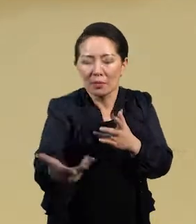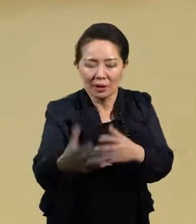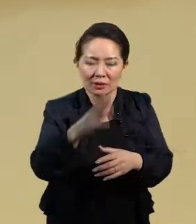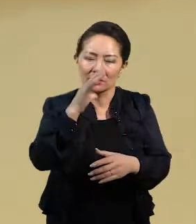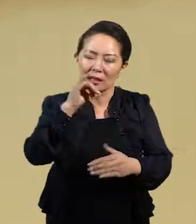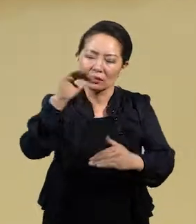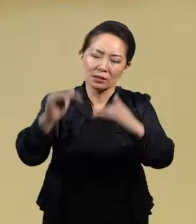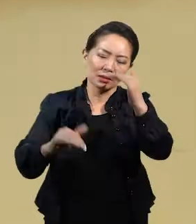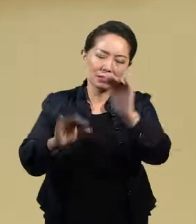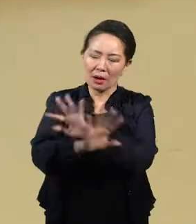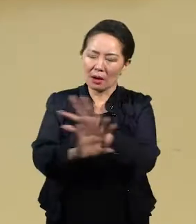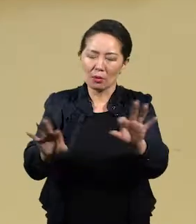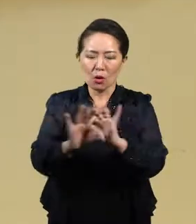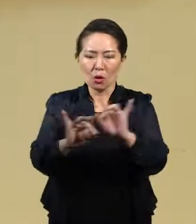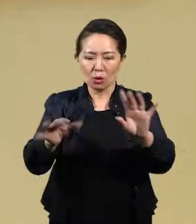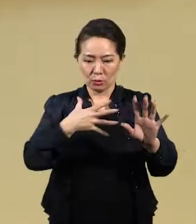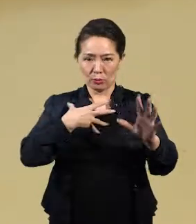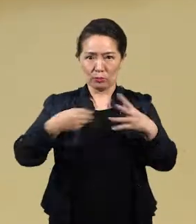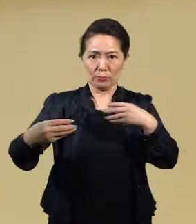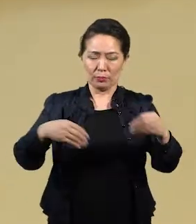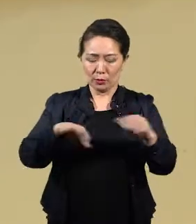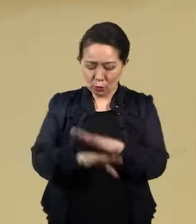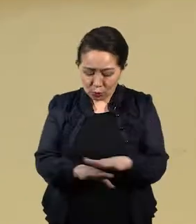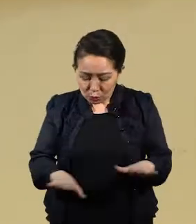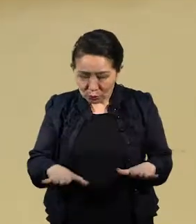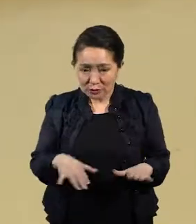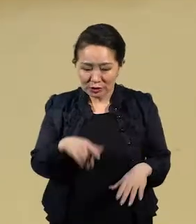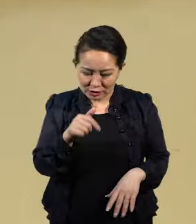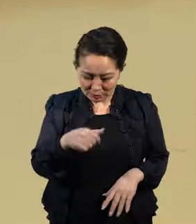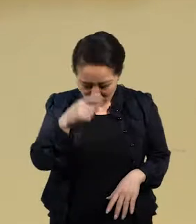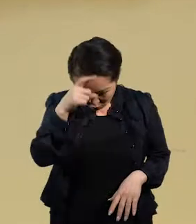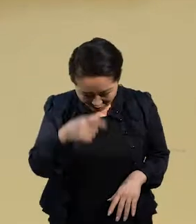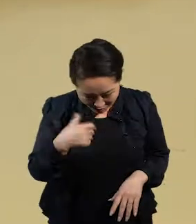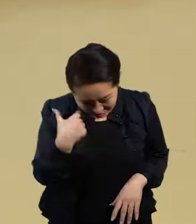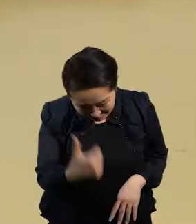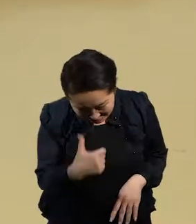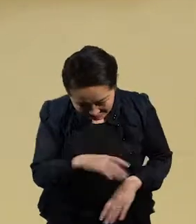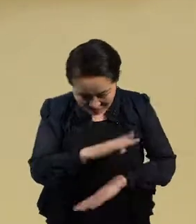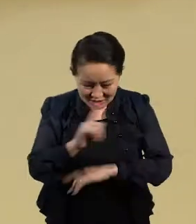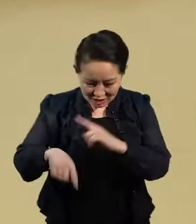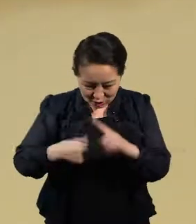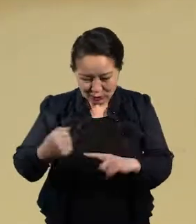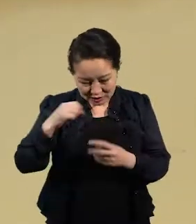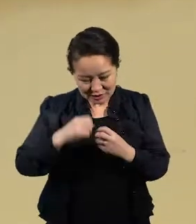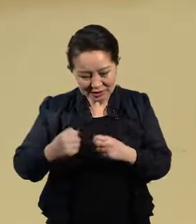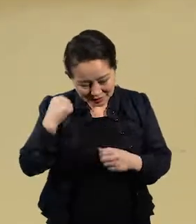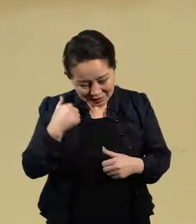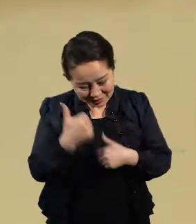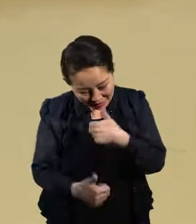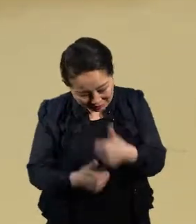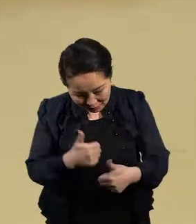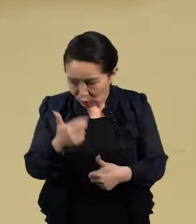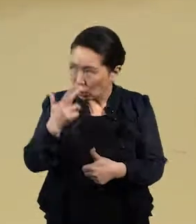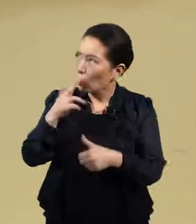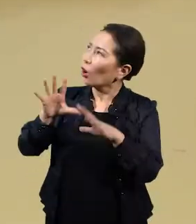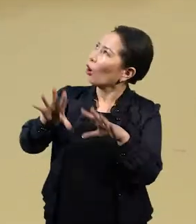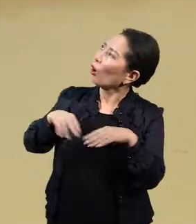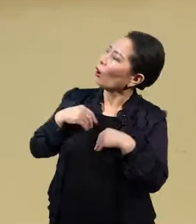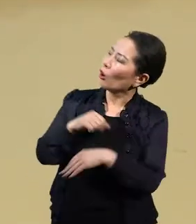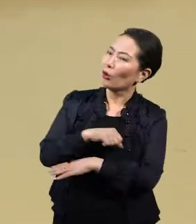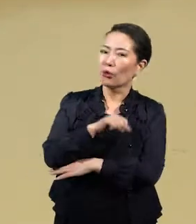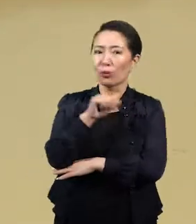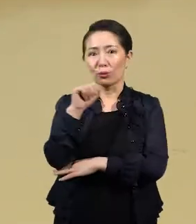хязгаараас хамаарат өөрөөр тусдаг. Жишээлбэл бага балчир насны хүүхдүүд чи бол ухаантай хүүхэд чи бол энийг илүү хийж чадна, сайн байх юм бол одоо тэр хүүхэд улам